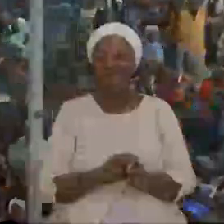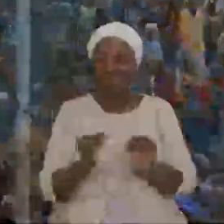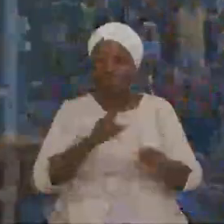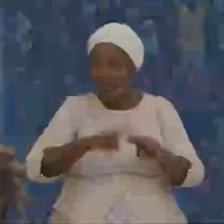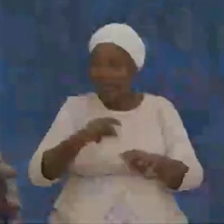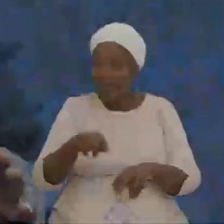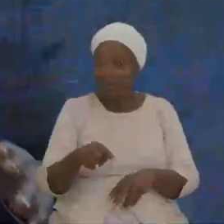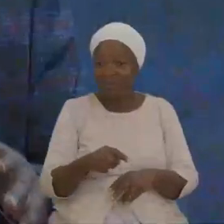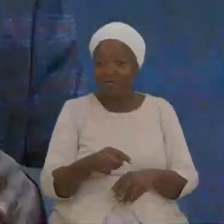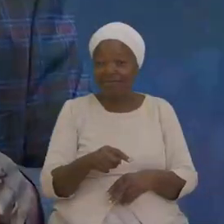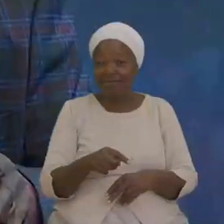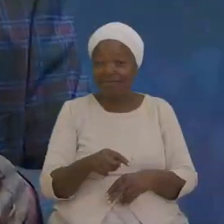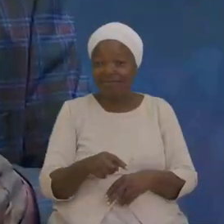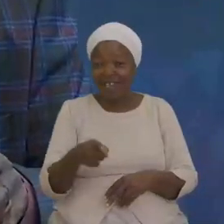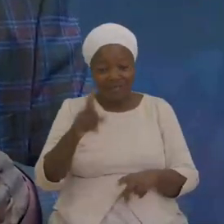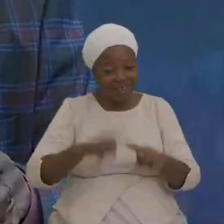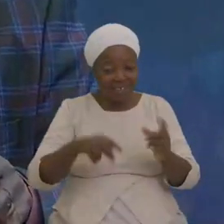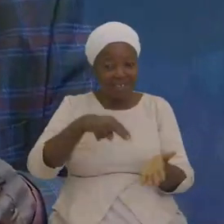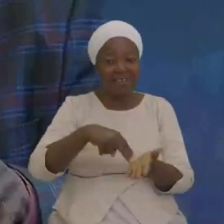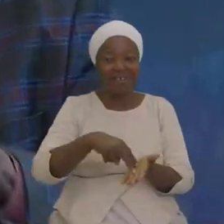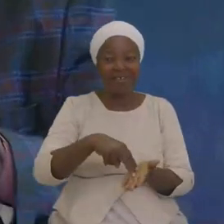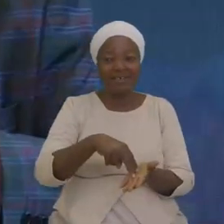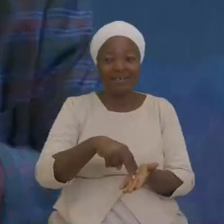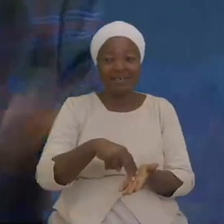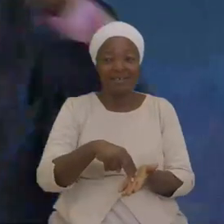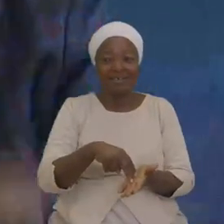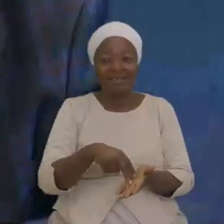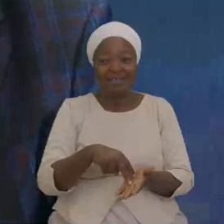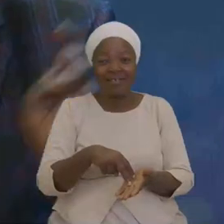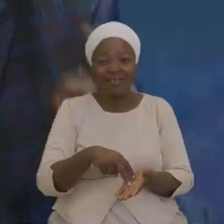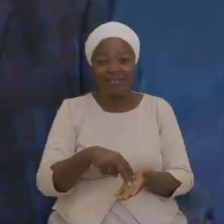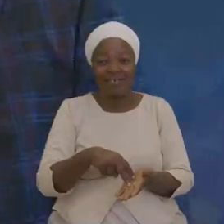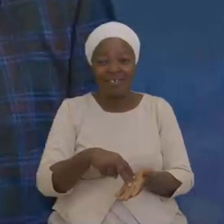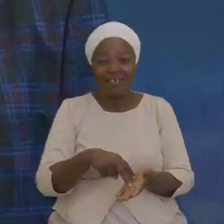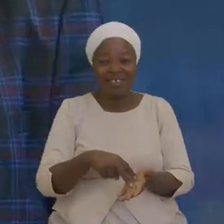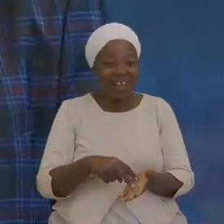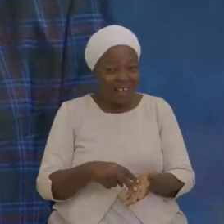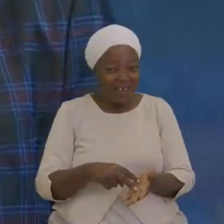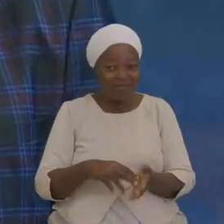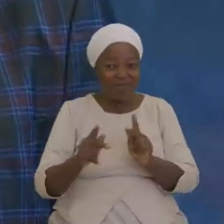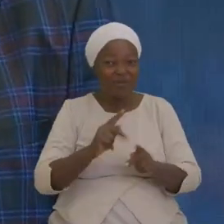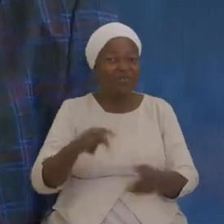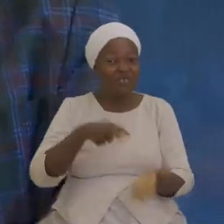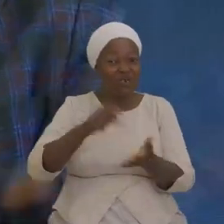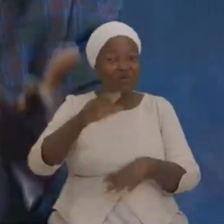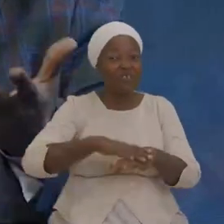Si tu es assis et tu ne peux pas te lever, ce miracle va sauter sur